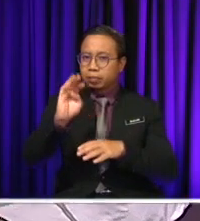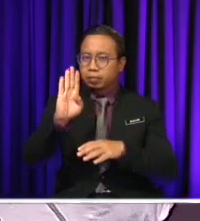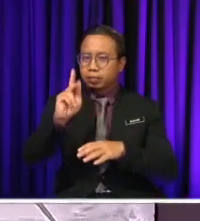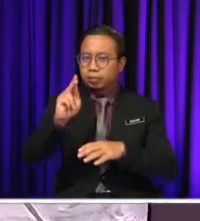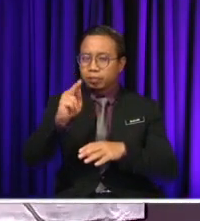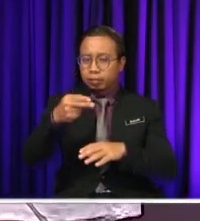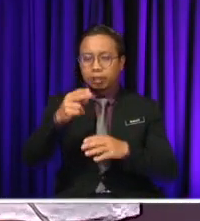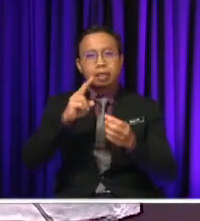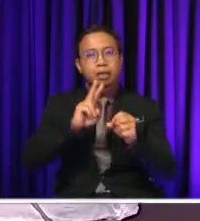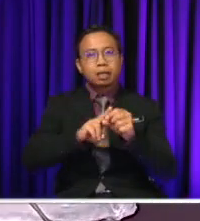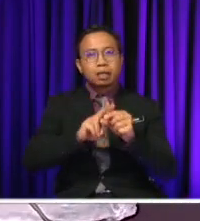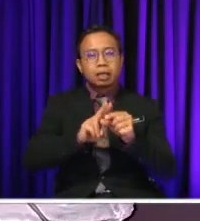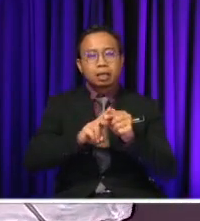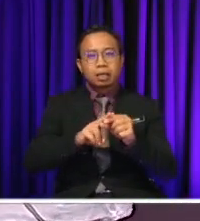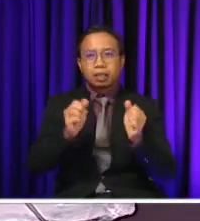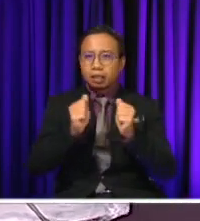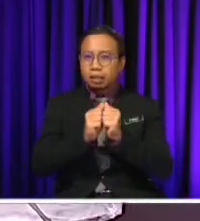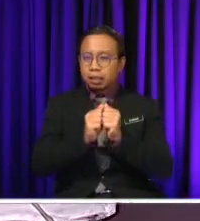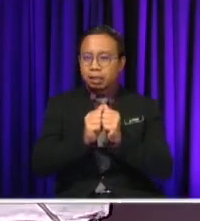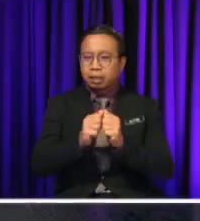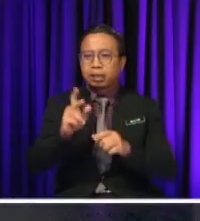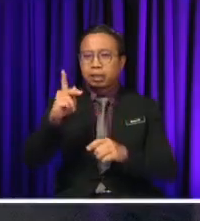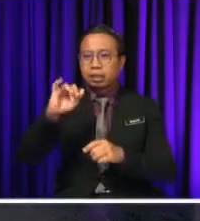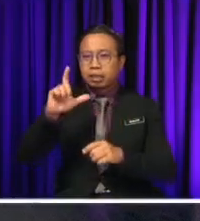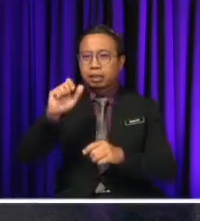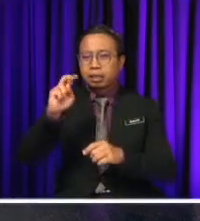dengan kilang lah